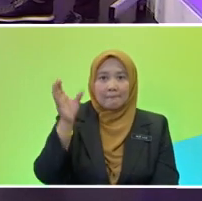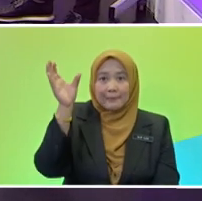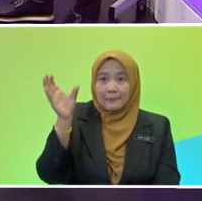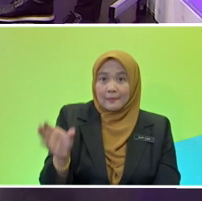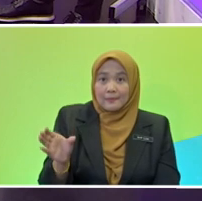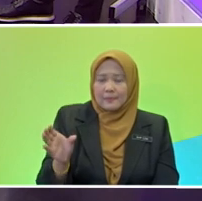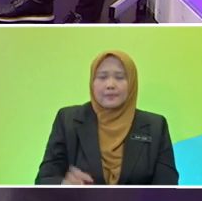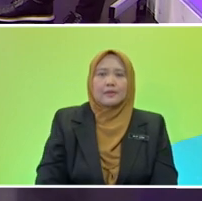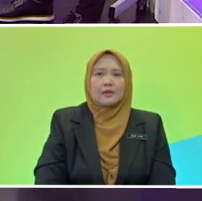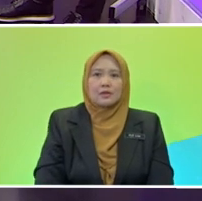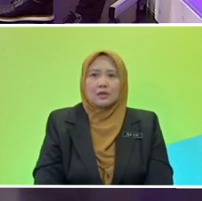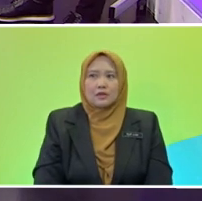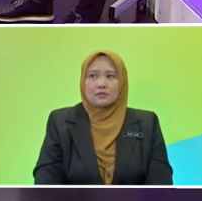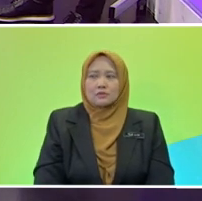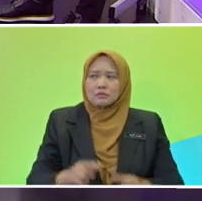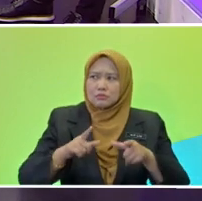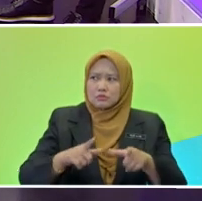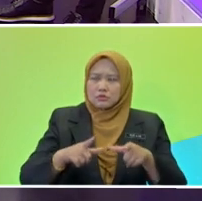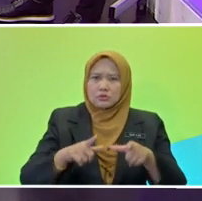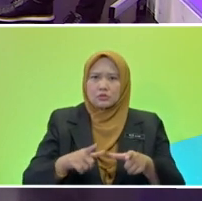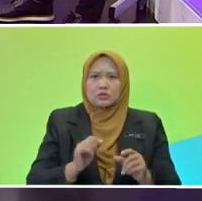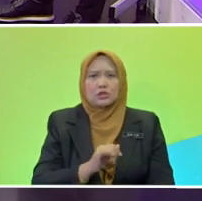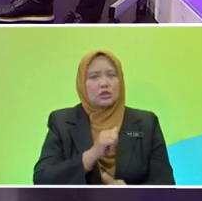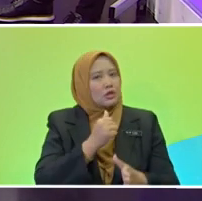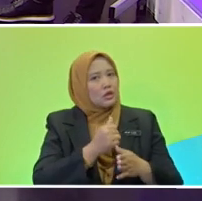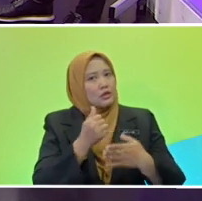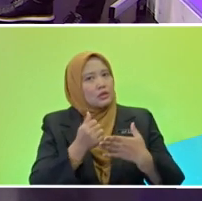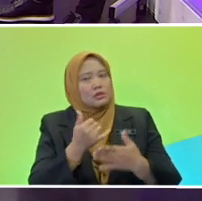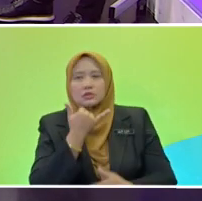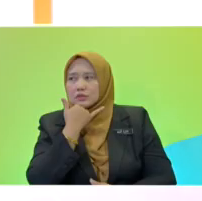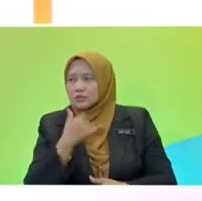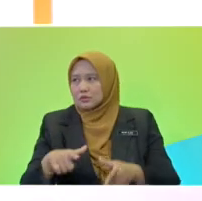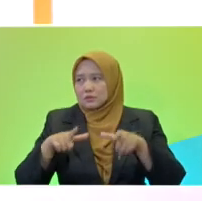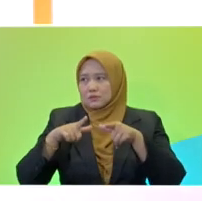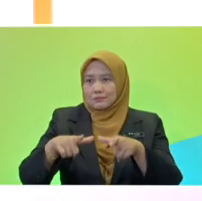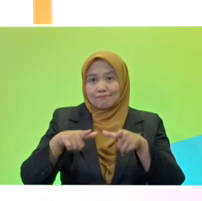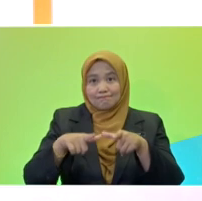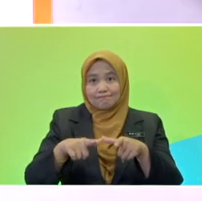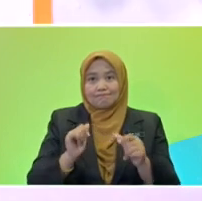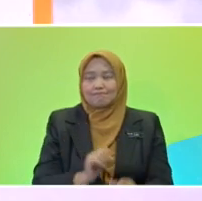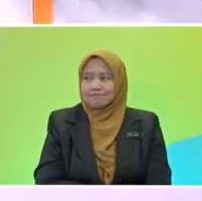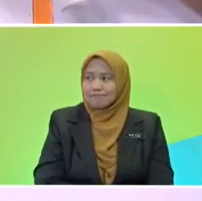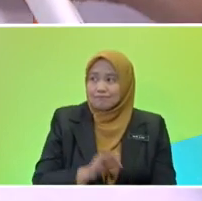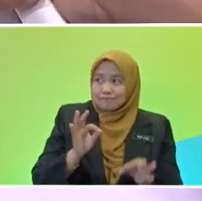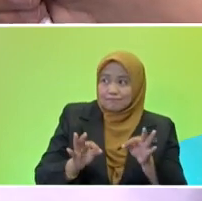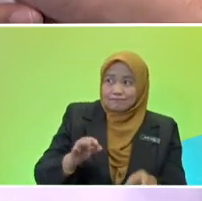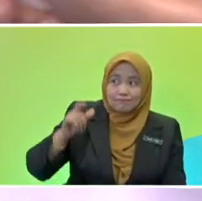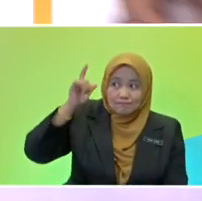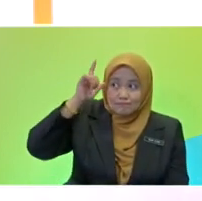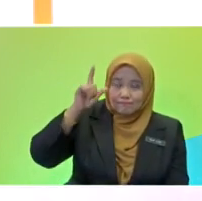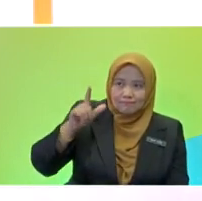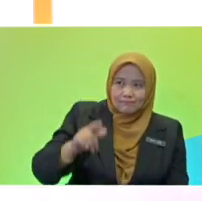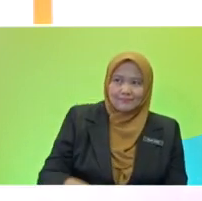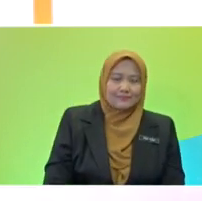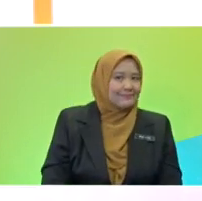adakah dia batang berkayu ataupun batang tidak berkayu batangnya hmm kalau tingung kita keras